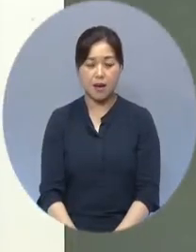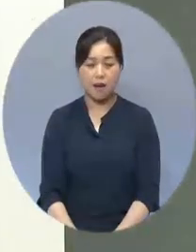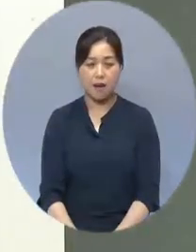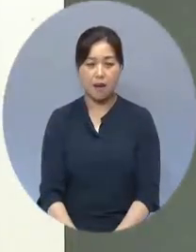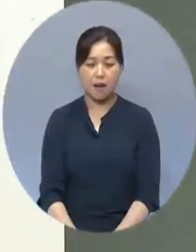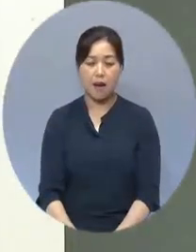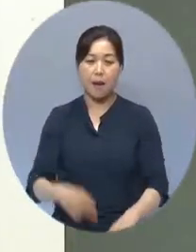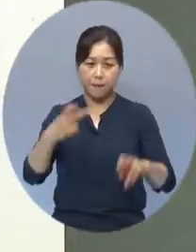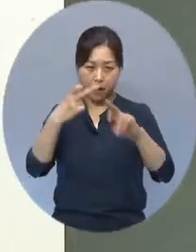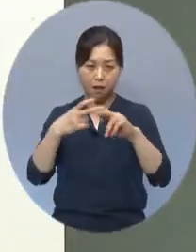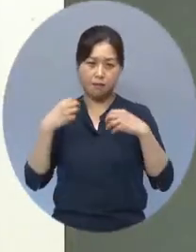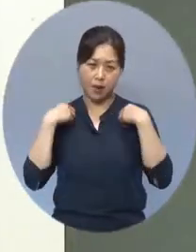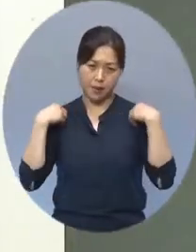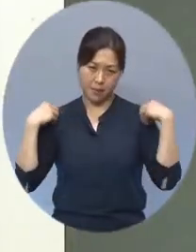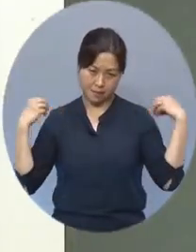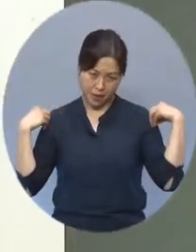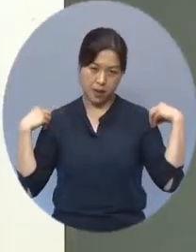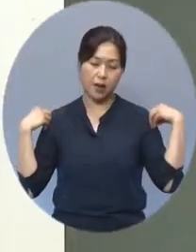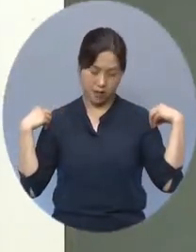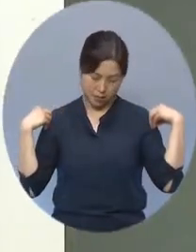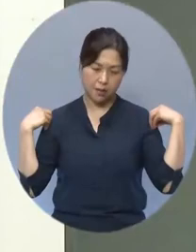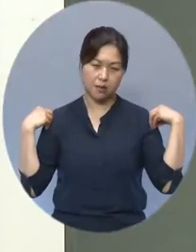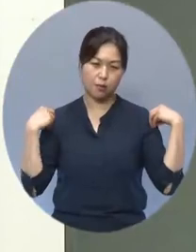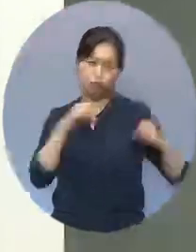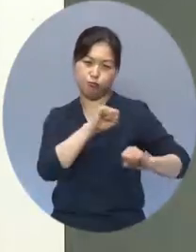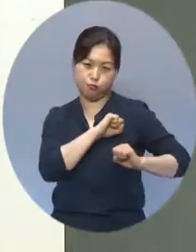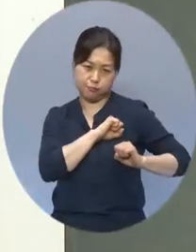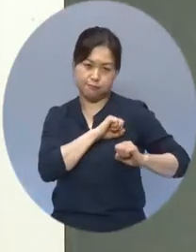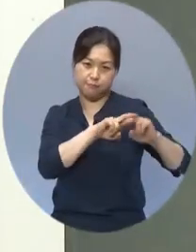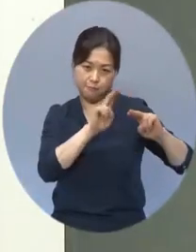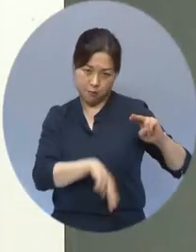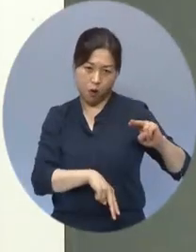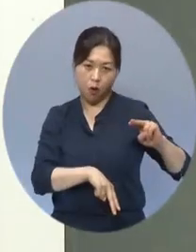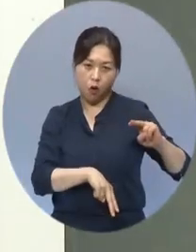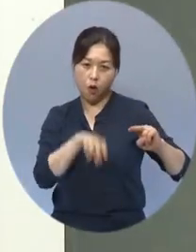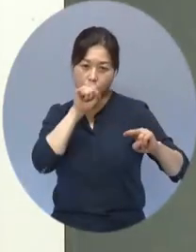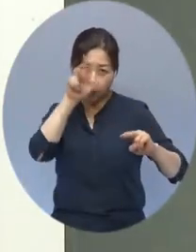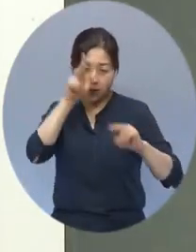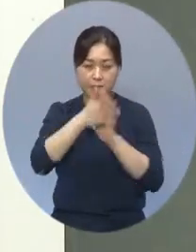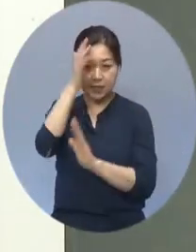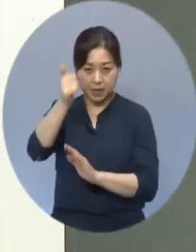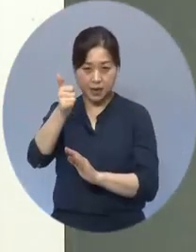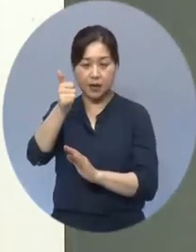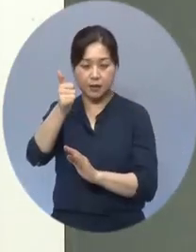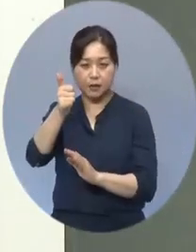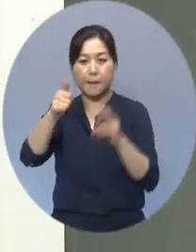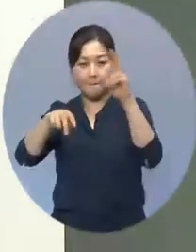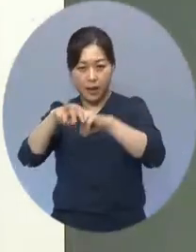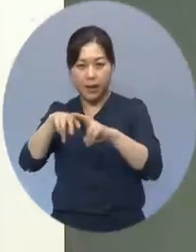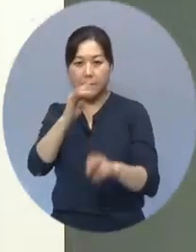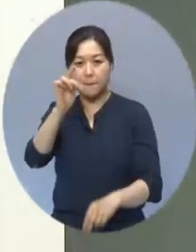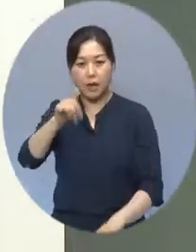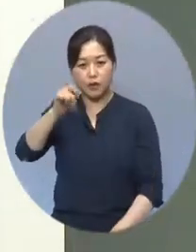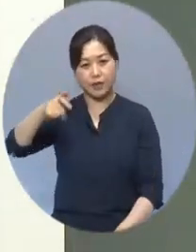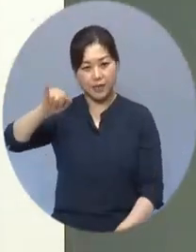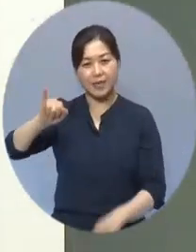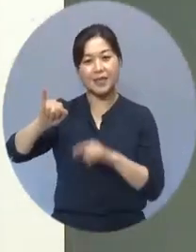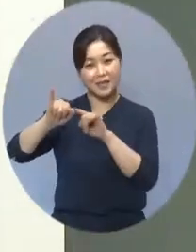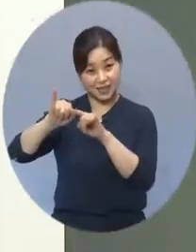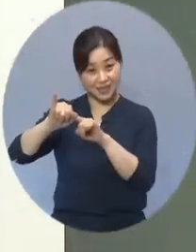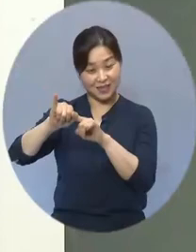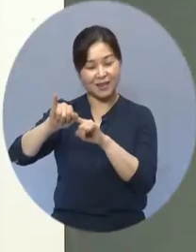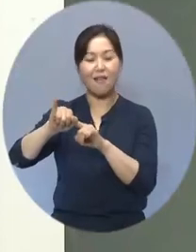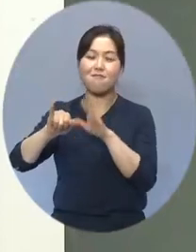사성장군으로 예편하셔서 용인시장이 되신 백군기 시장님이 바로 그 주인공이